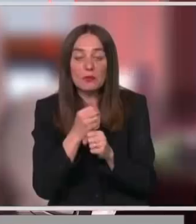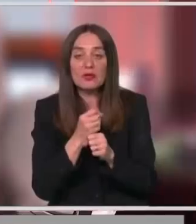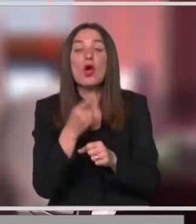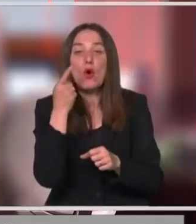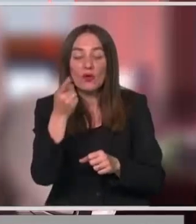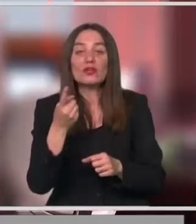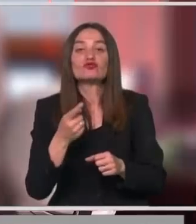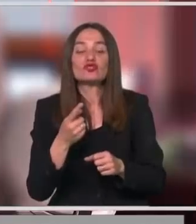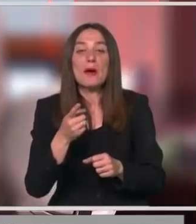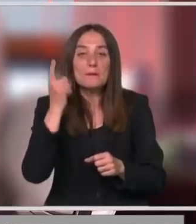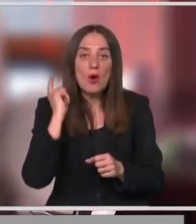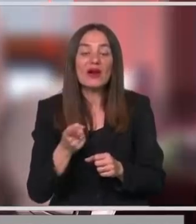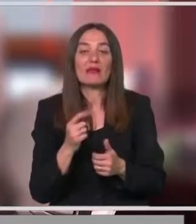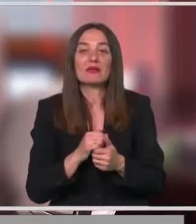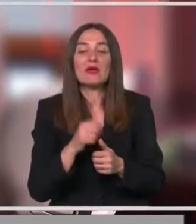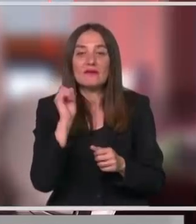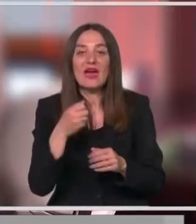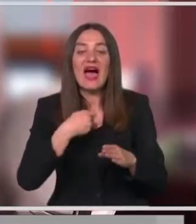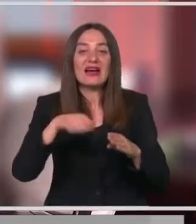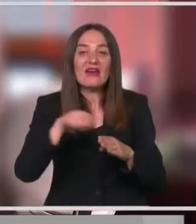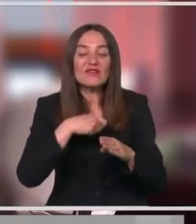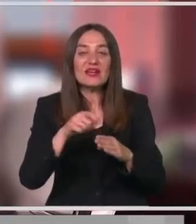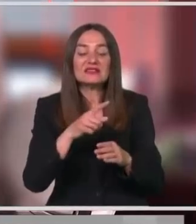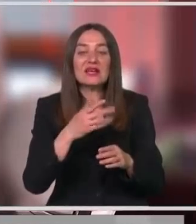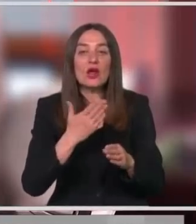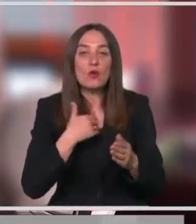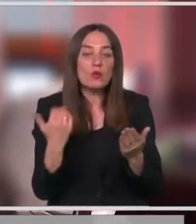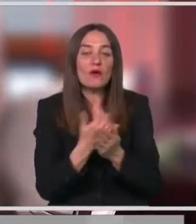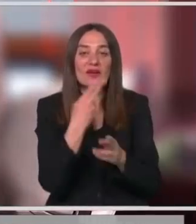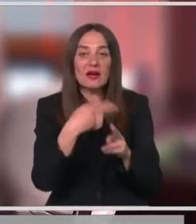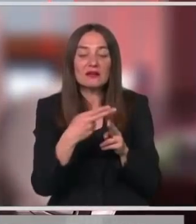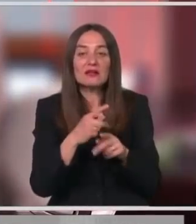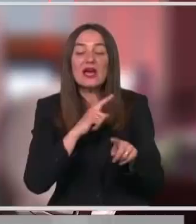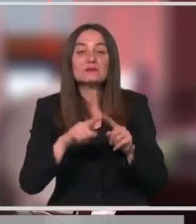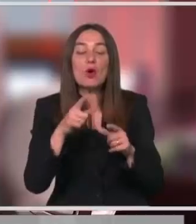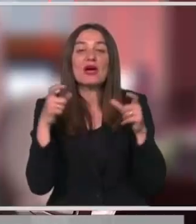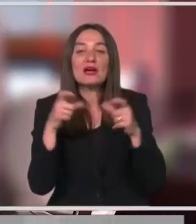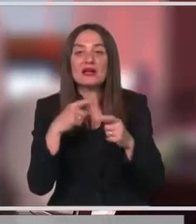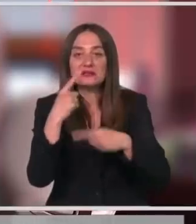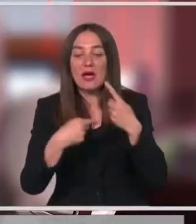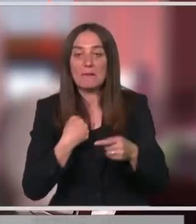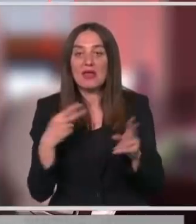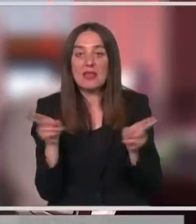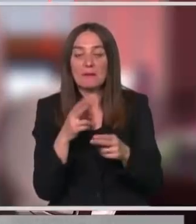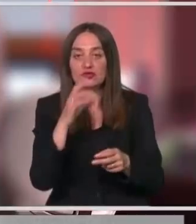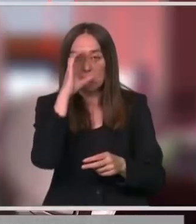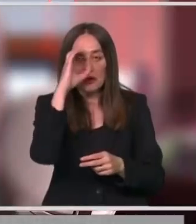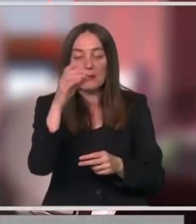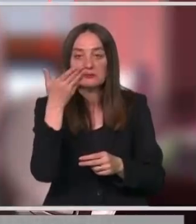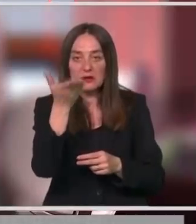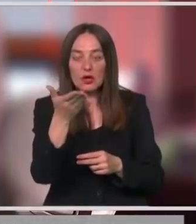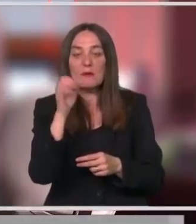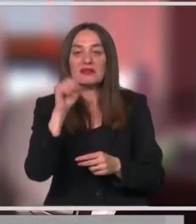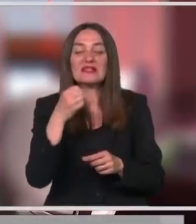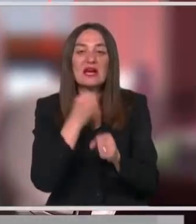neminovno morati da refinansiraju svoje kredite upravo kao posledica krize. I ne možemo ih posmatrati da